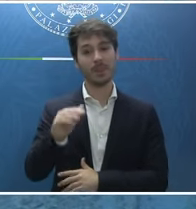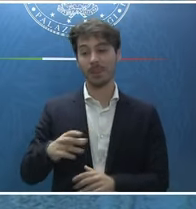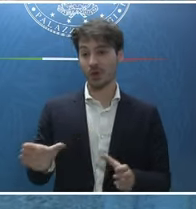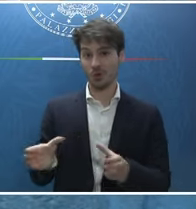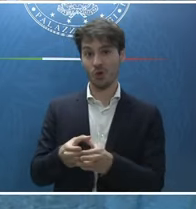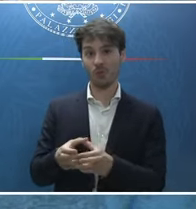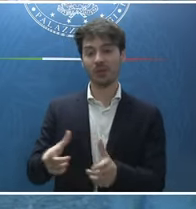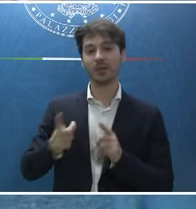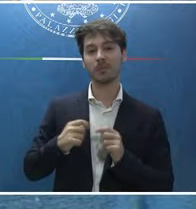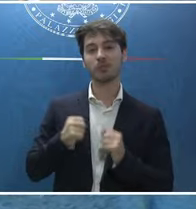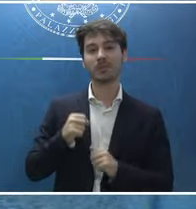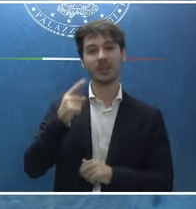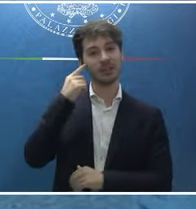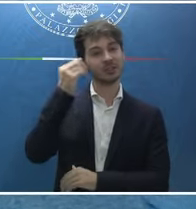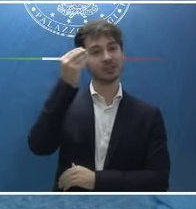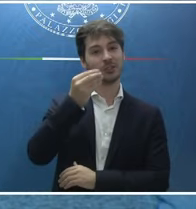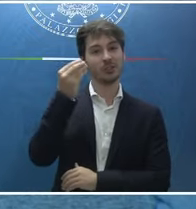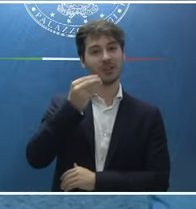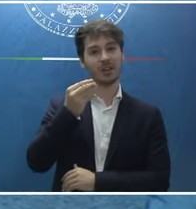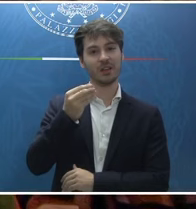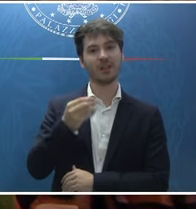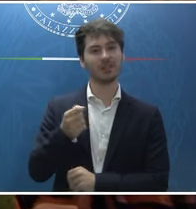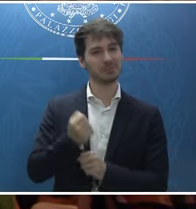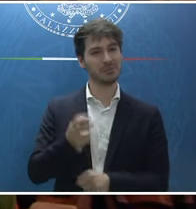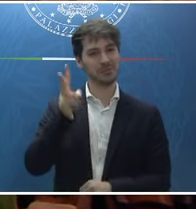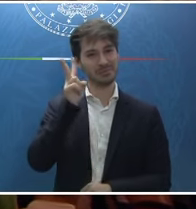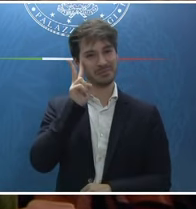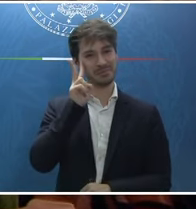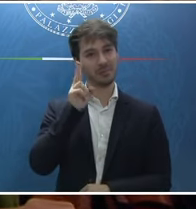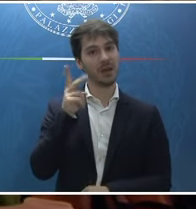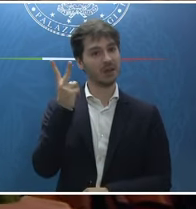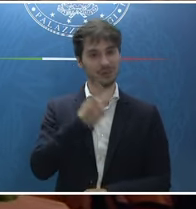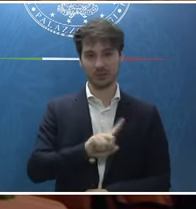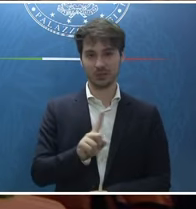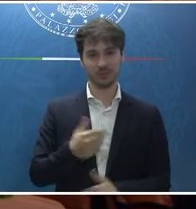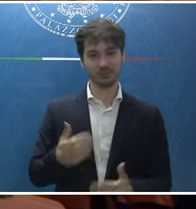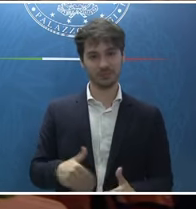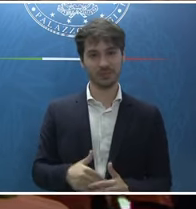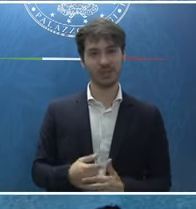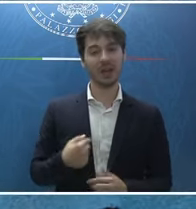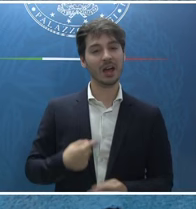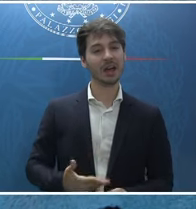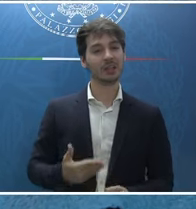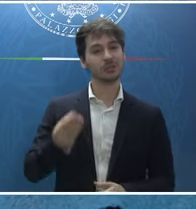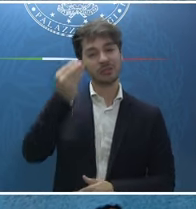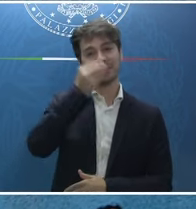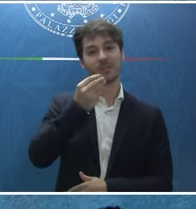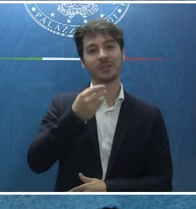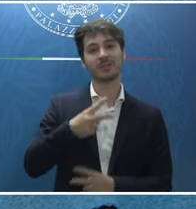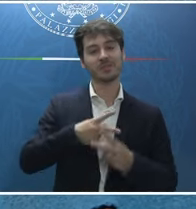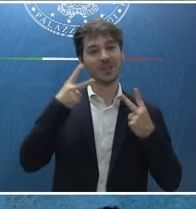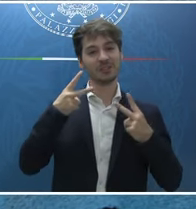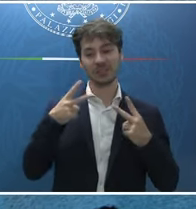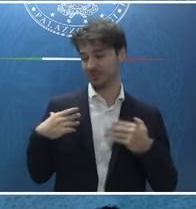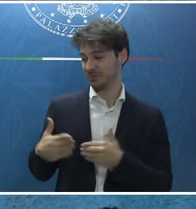riniziare a sognare, cosa che può sembrare banale, ma non lo è affatto. Ora sogno la felicità con le persone che mi